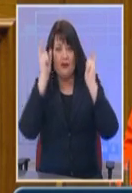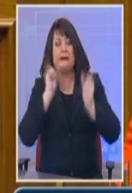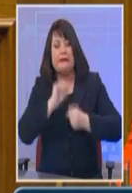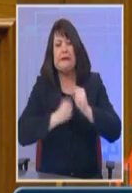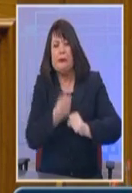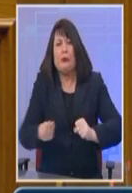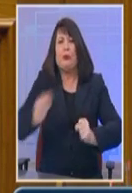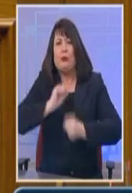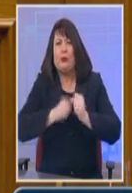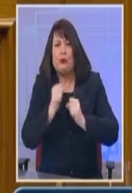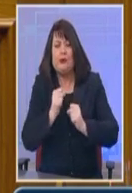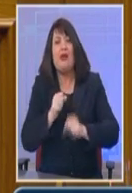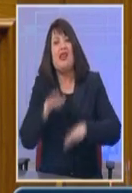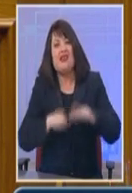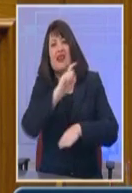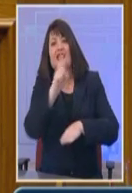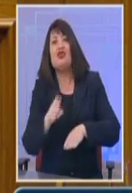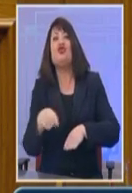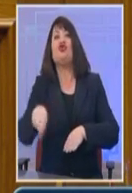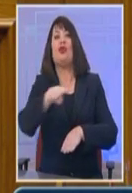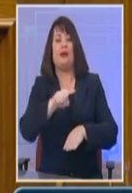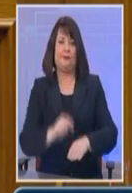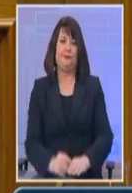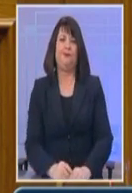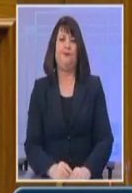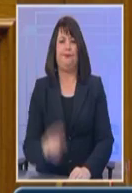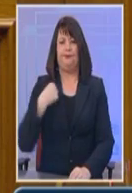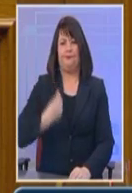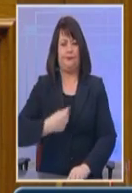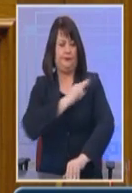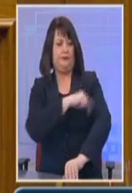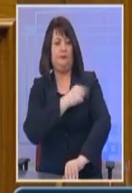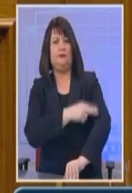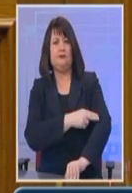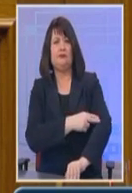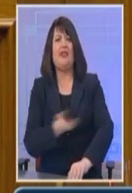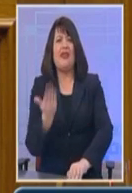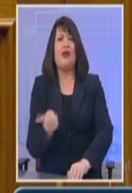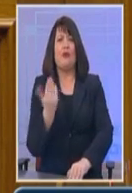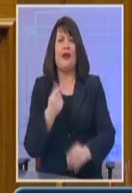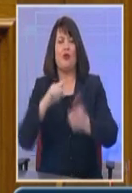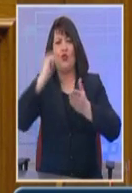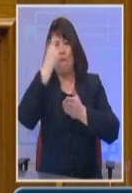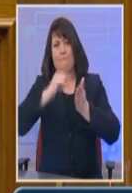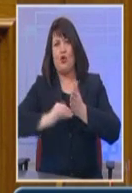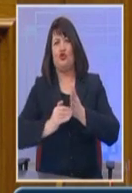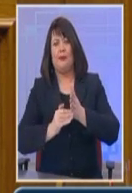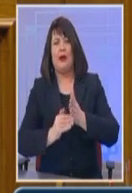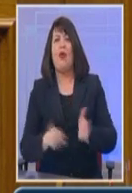των νοσοκομείων. Την ώρα που τα δημόσια νοσοκομεία καταραίουν λόγω έλλειψης προσωπικού, αντί της